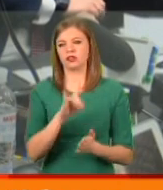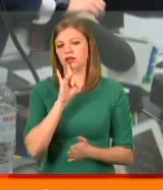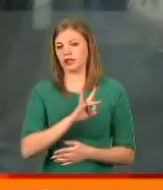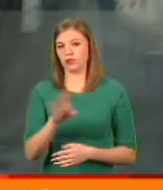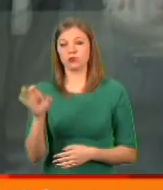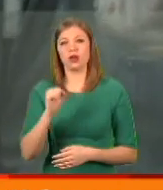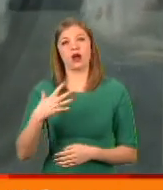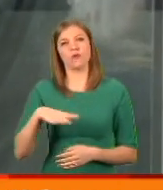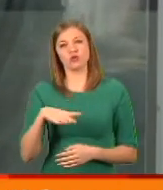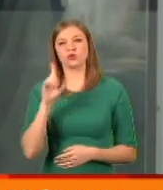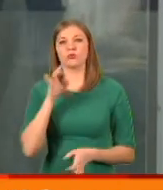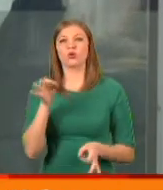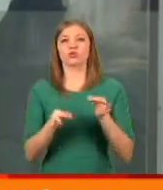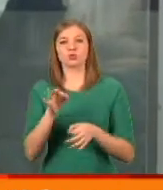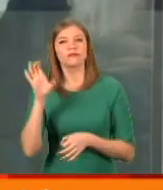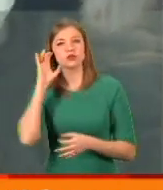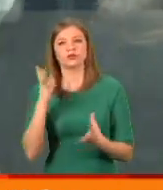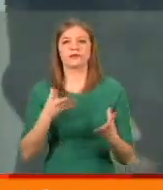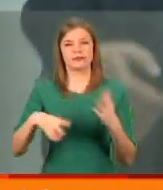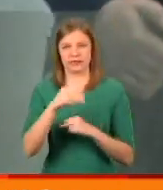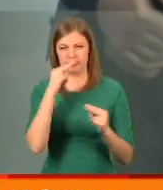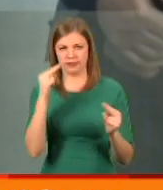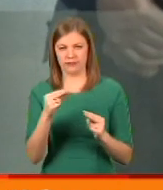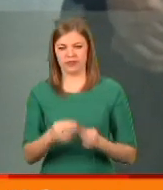наміру, а почекає, поки суд вислухає всіх свідків.